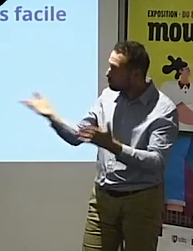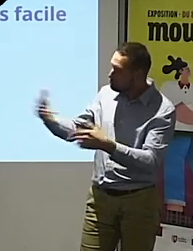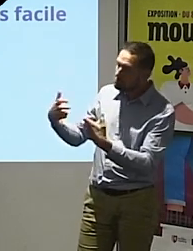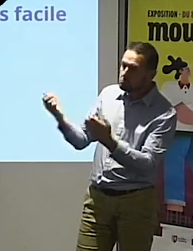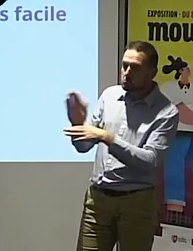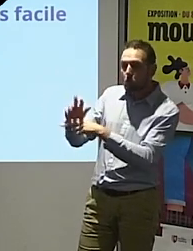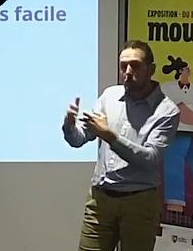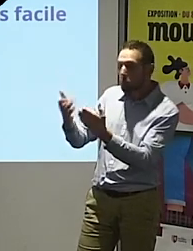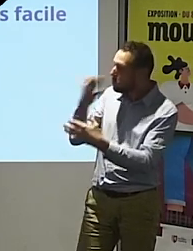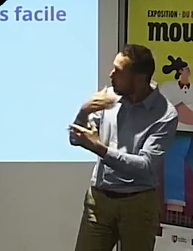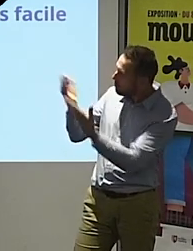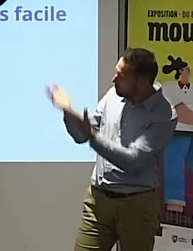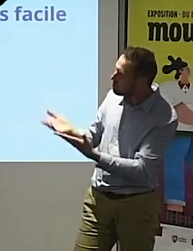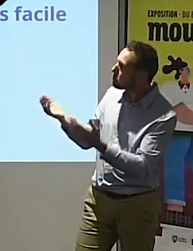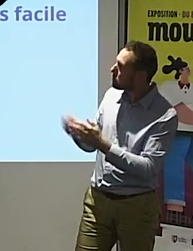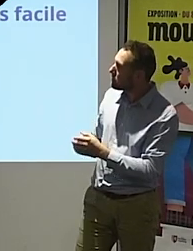Jérôme. Donc, est-ce que...